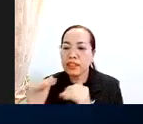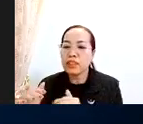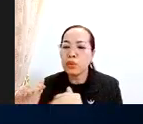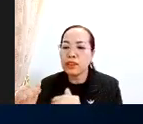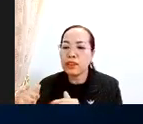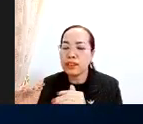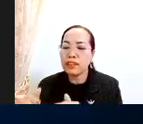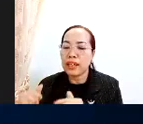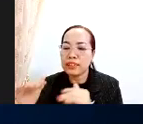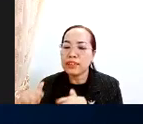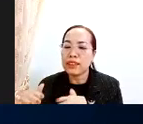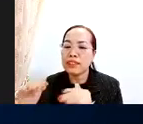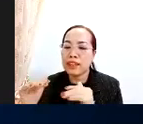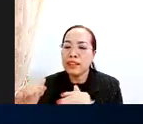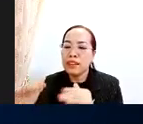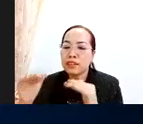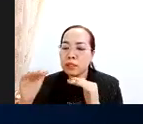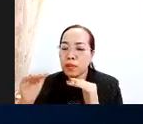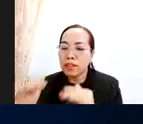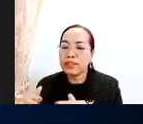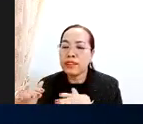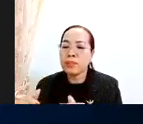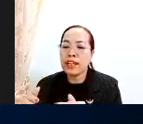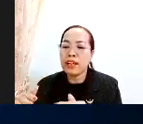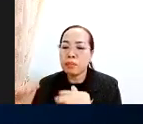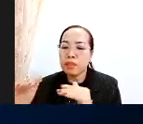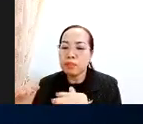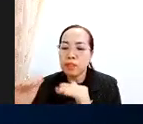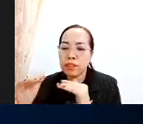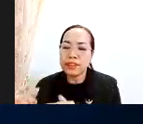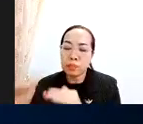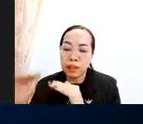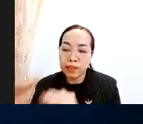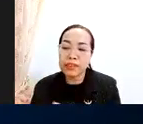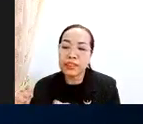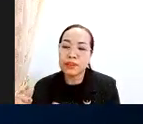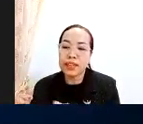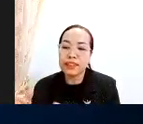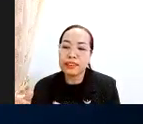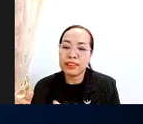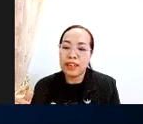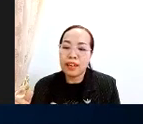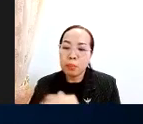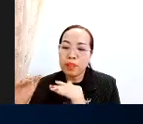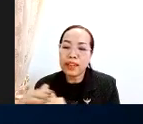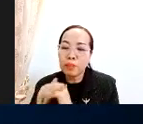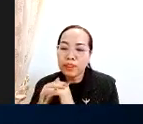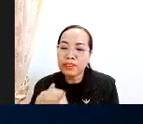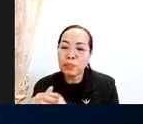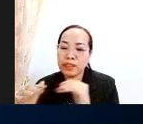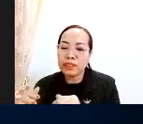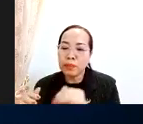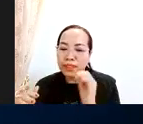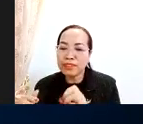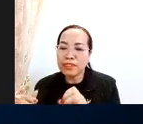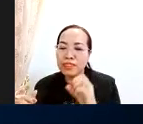chẳng dương đăng tu này ti dương tha dương tơi tệ tơi bằng rít ti sa bằng rít hay bằng rừng ti sa tiệt chả con tai môn đăng